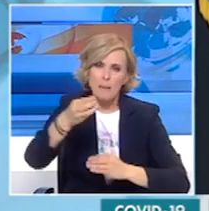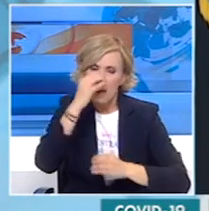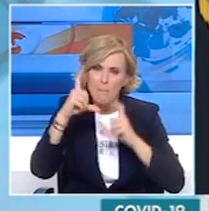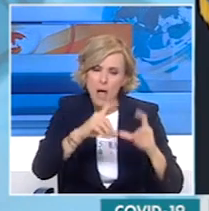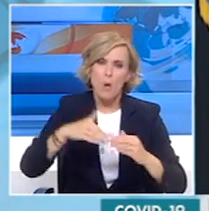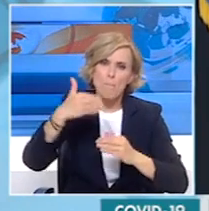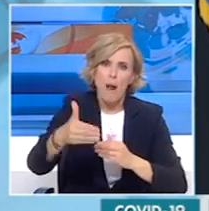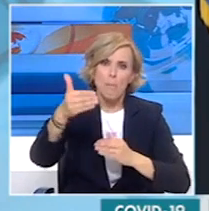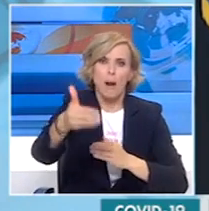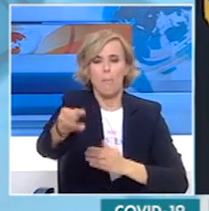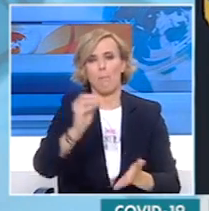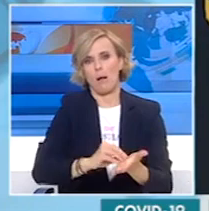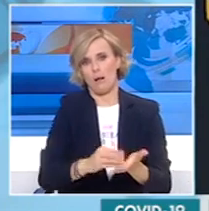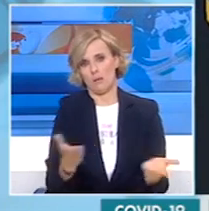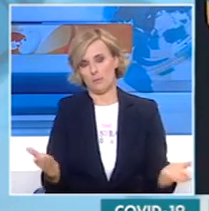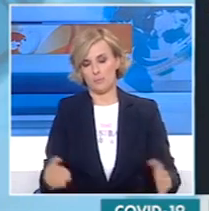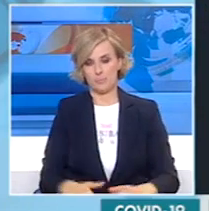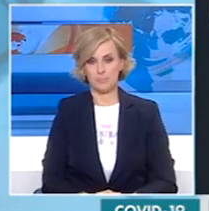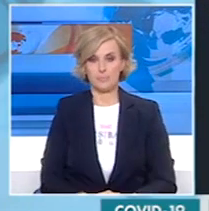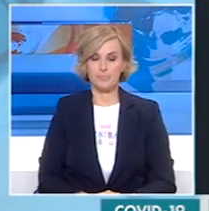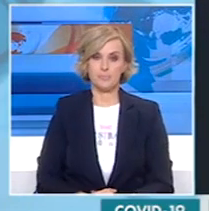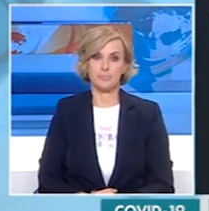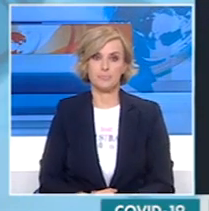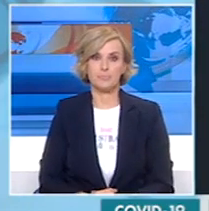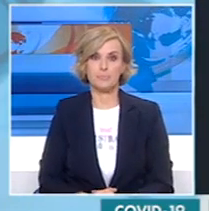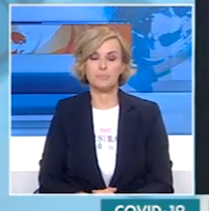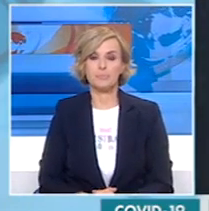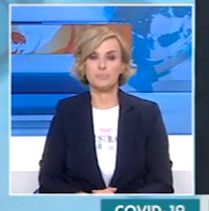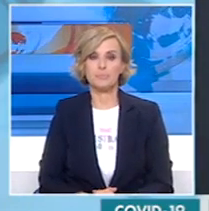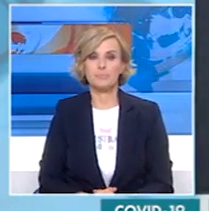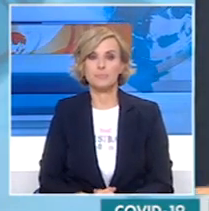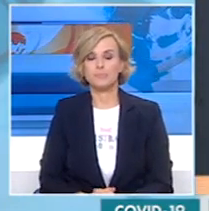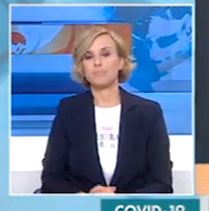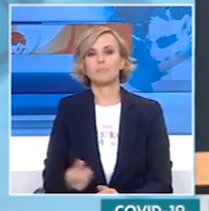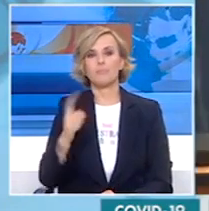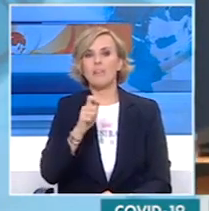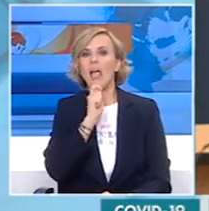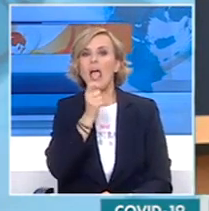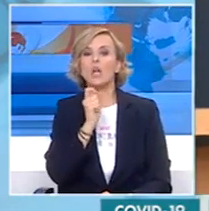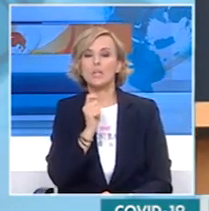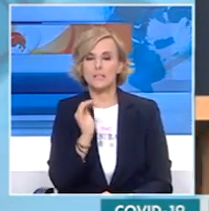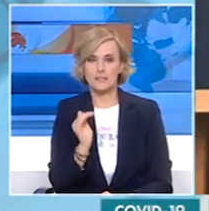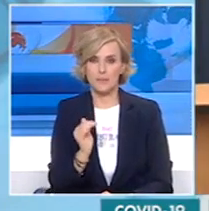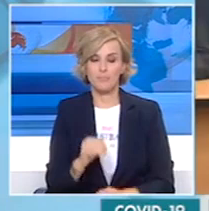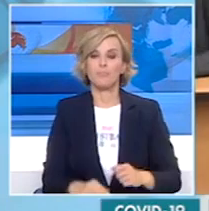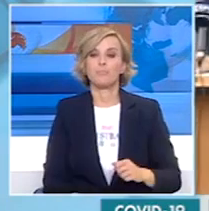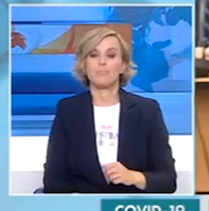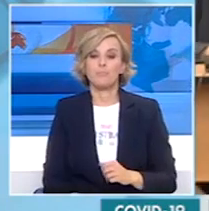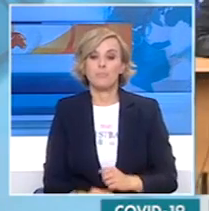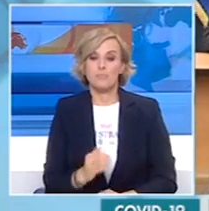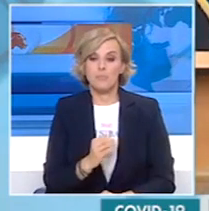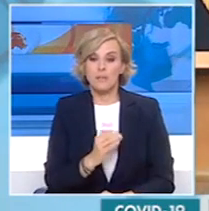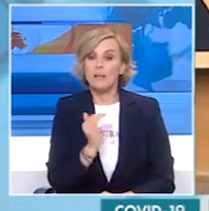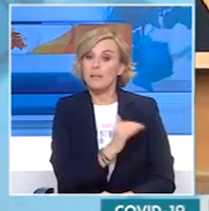χρειαστεί να πάρουμε μέτρα θα τα πάρουμε. Επόμενη ερώτηση, ο κ. Δεβετζόγλου, από το Protacon.gr. Κυρία Τσιόδρα, δεδομένου ότι αντλούμε ένα μεγάλο μέρος